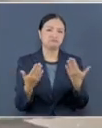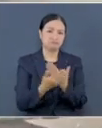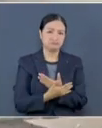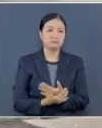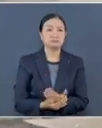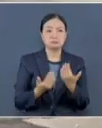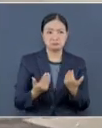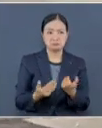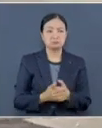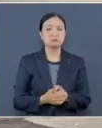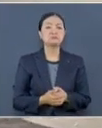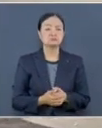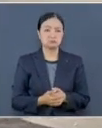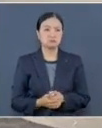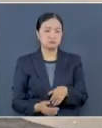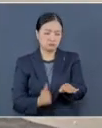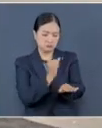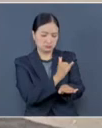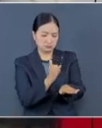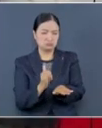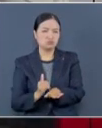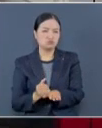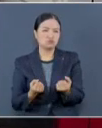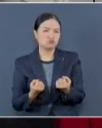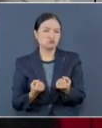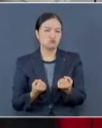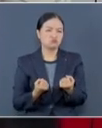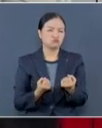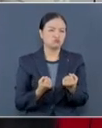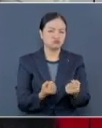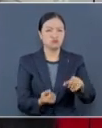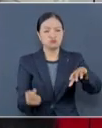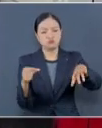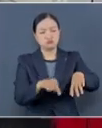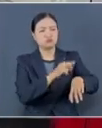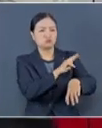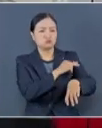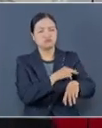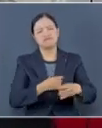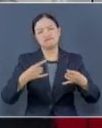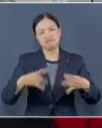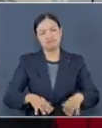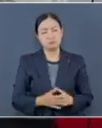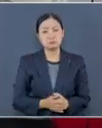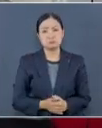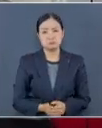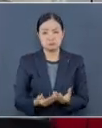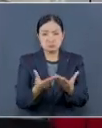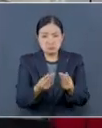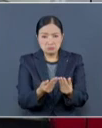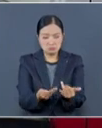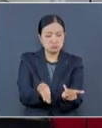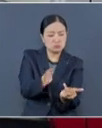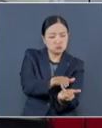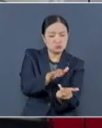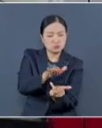ตอนนี้การจะขนร่างไปที่โรงพยาบาลมีความเสี่ยงเกินไปครับและที่สำคัญที่ฝังศพมีเหลือน้อยมากแล้วนะฮะ